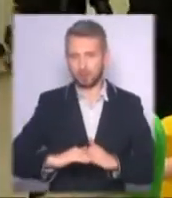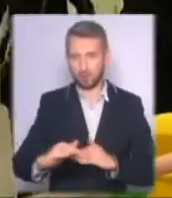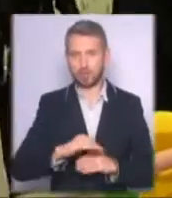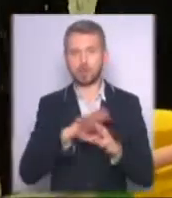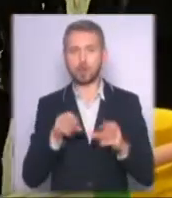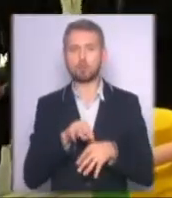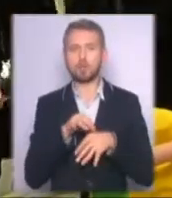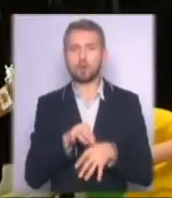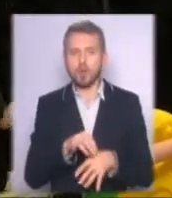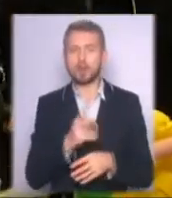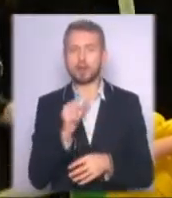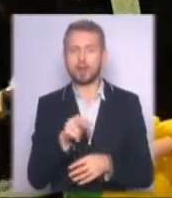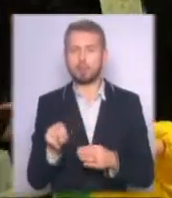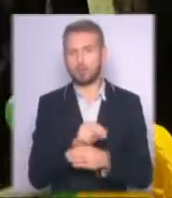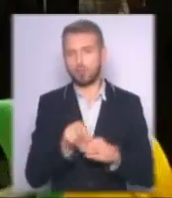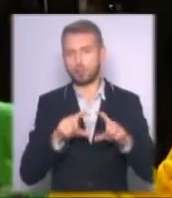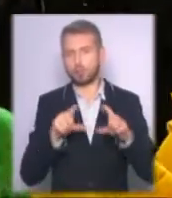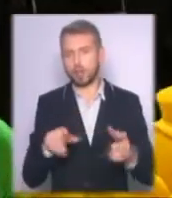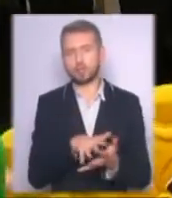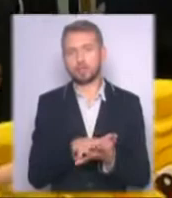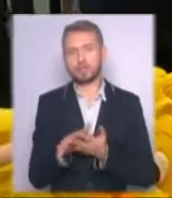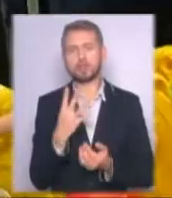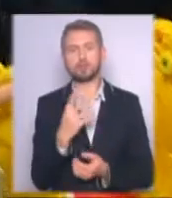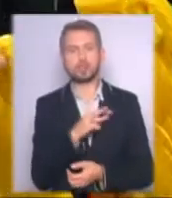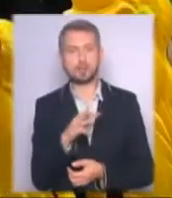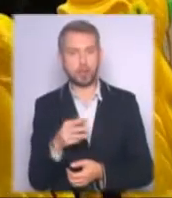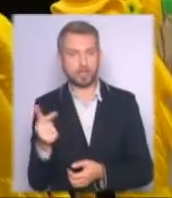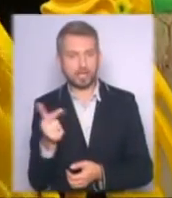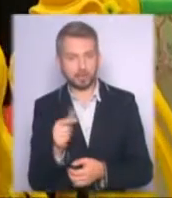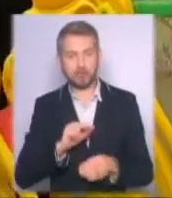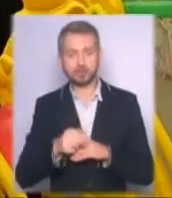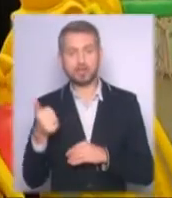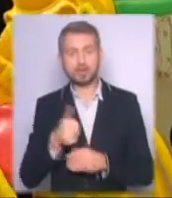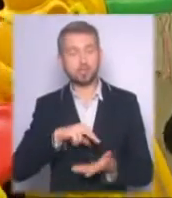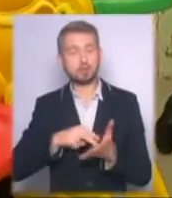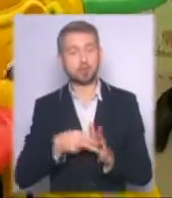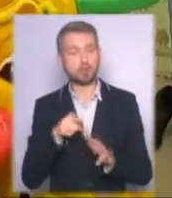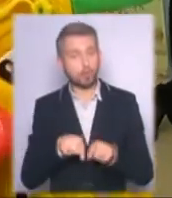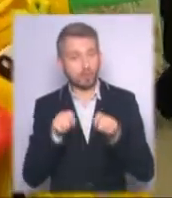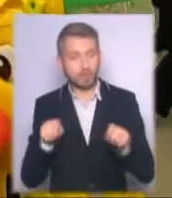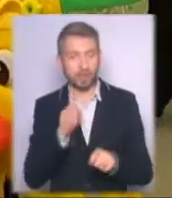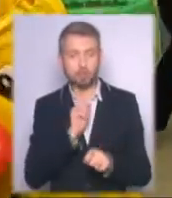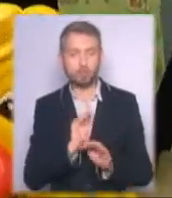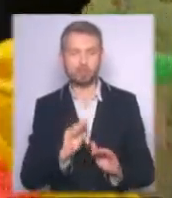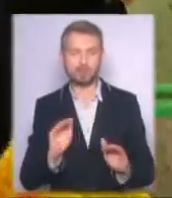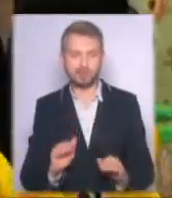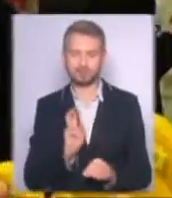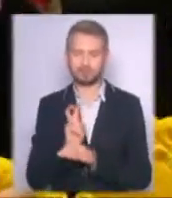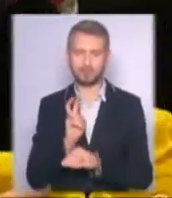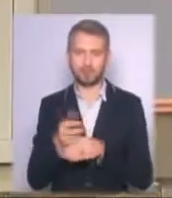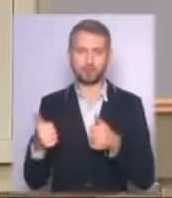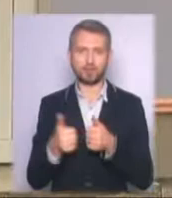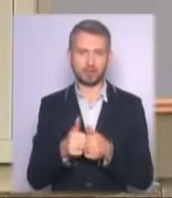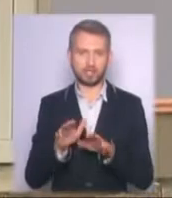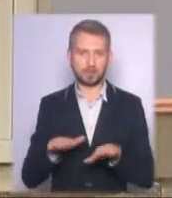проведення капремонту закладу витратили близько 4 мільйонів гривень. За тиждень садочок планують відкрити. діти, а поки ж маленькі вихованці відвідують сусідні дошкільні навчальні